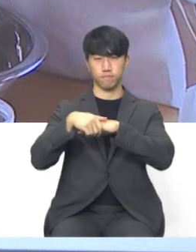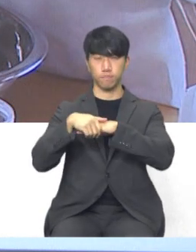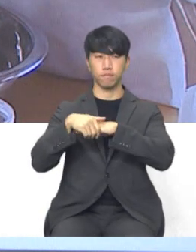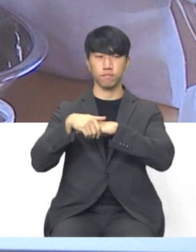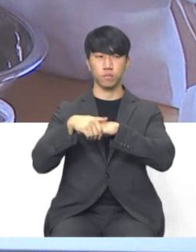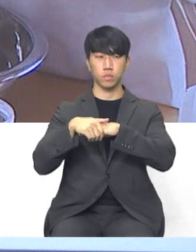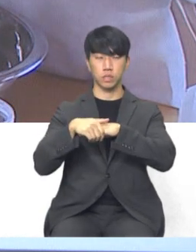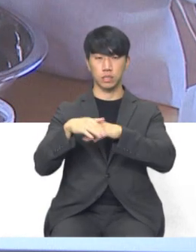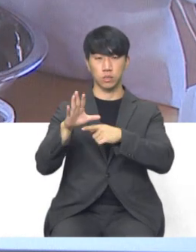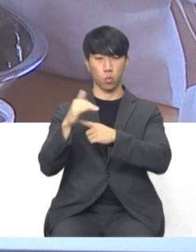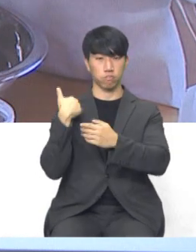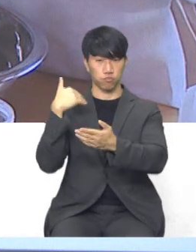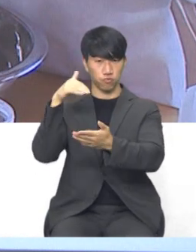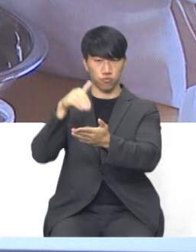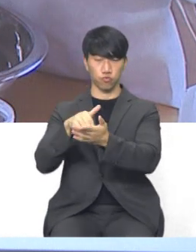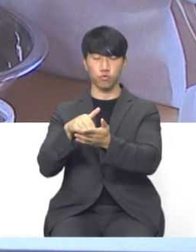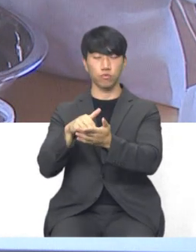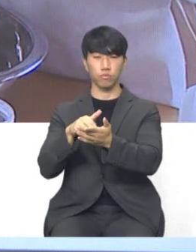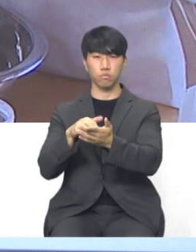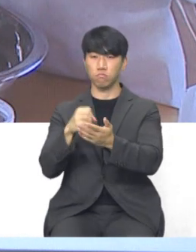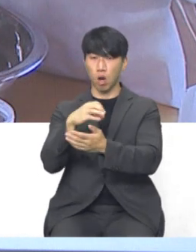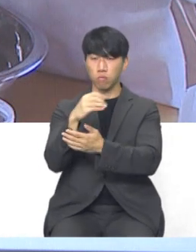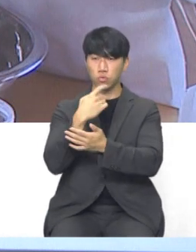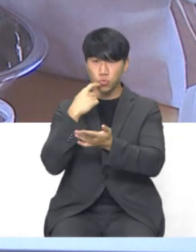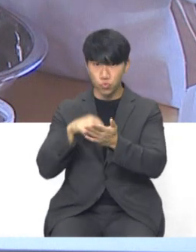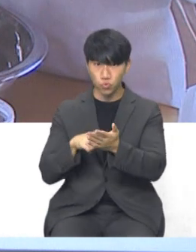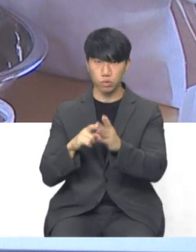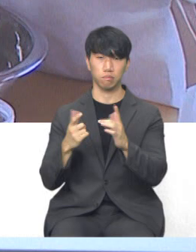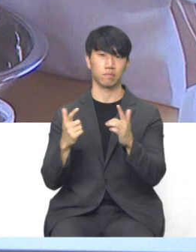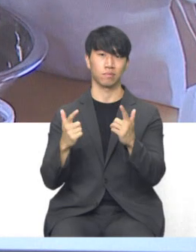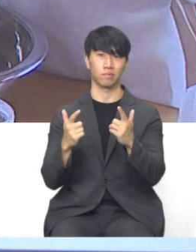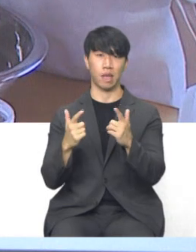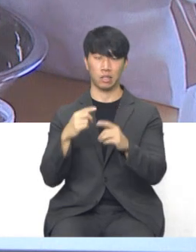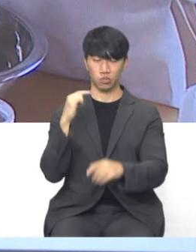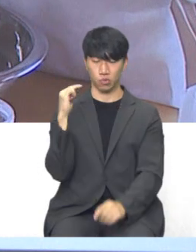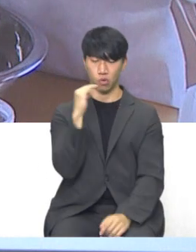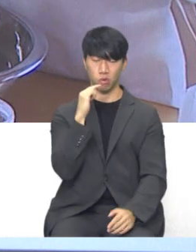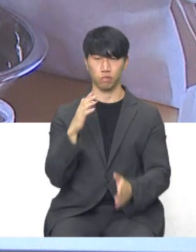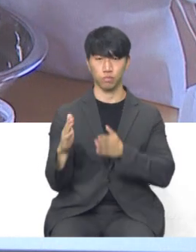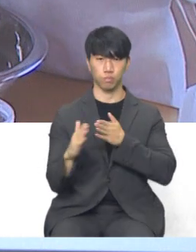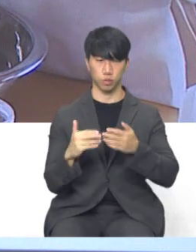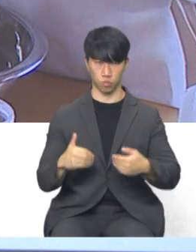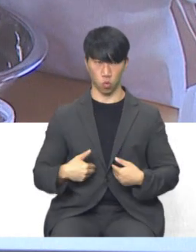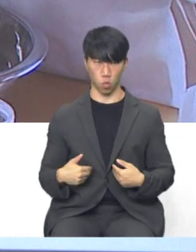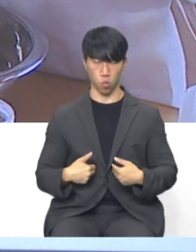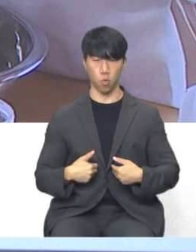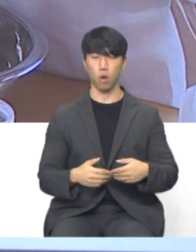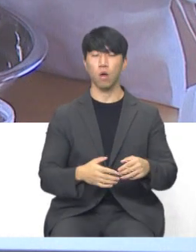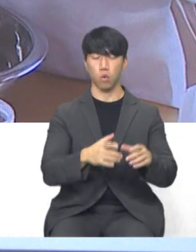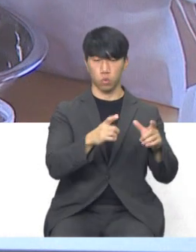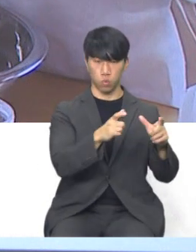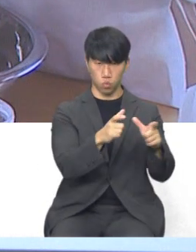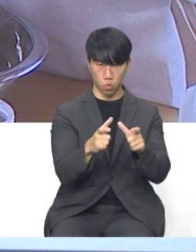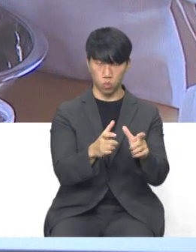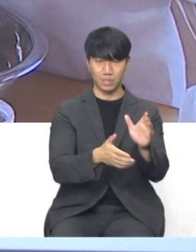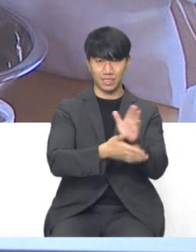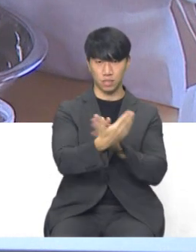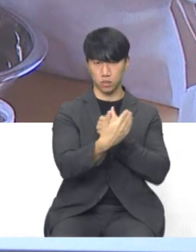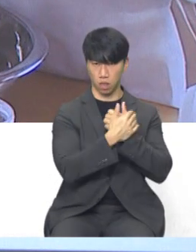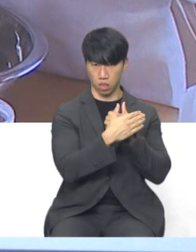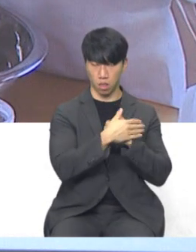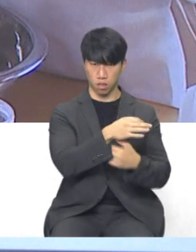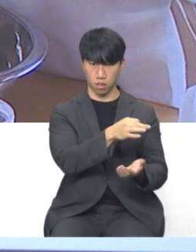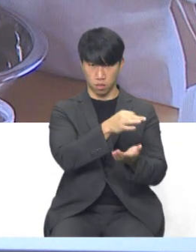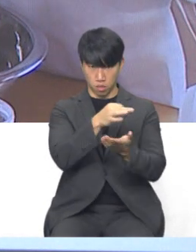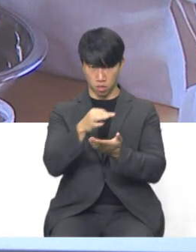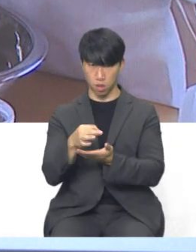귀농 귀촌은 말처럼 쉬운 게 아니어서 철저한 사전 준비가 필요한데요. 도와 시 군의 지원금을 받아 지역에